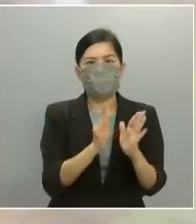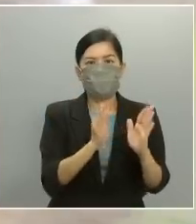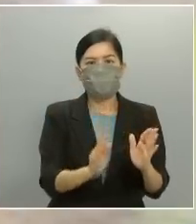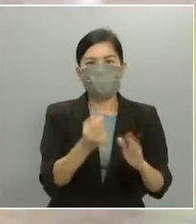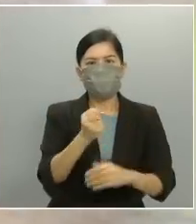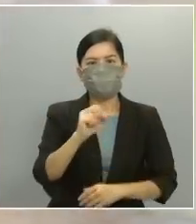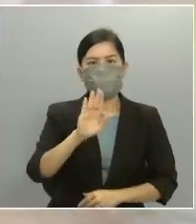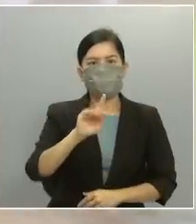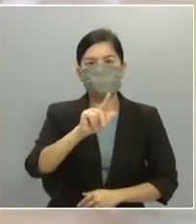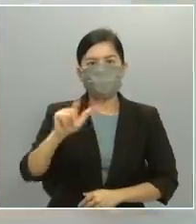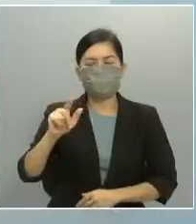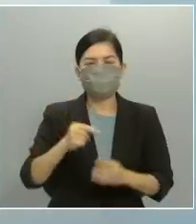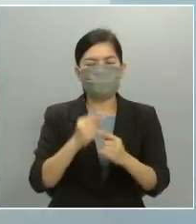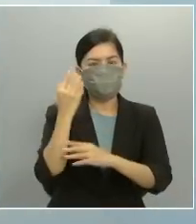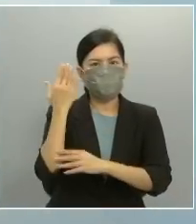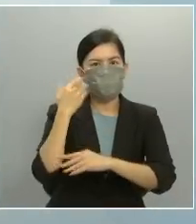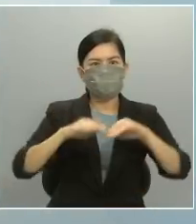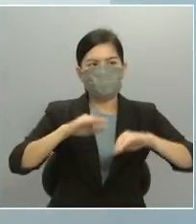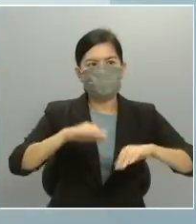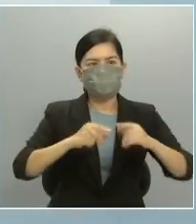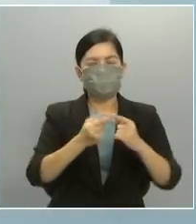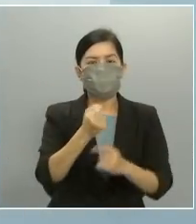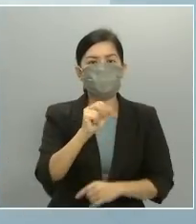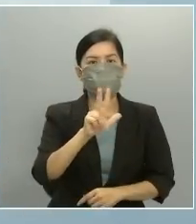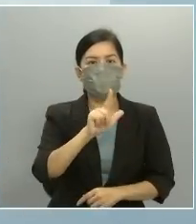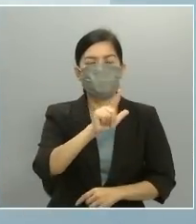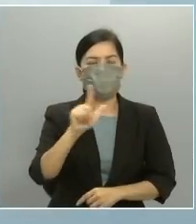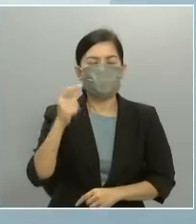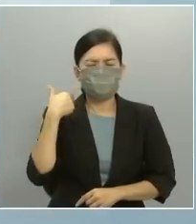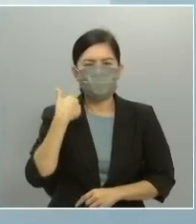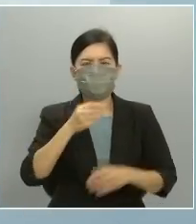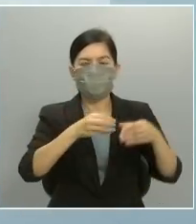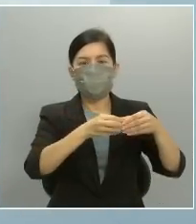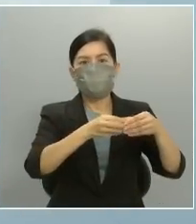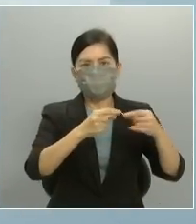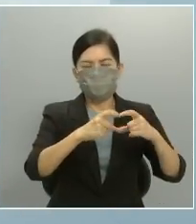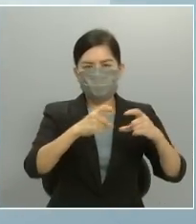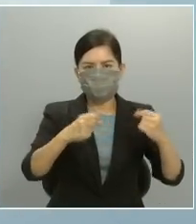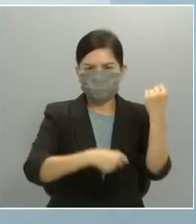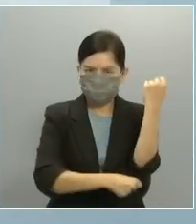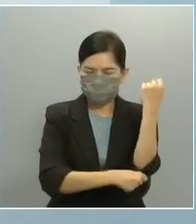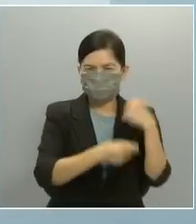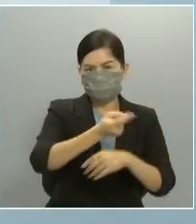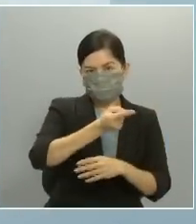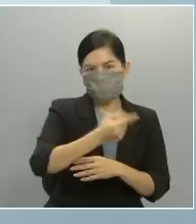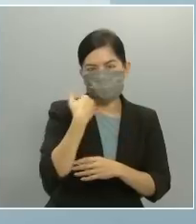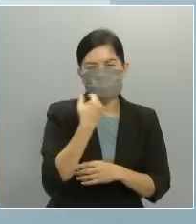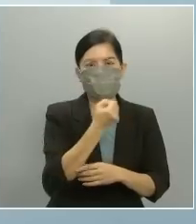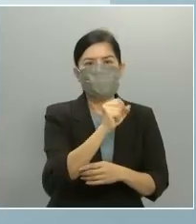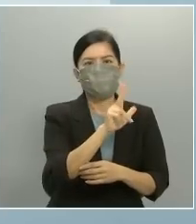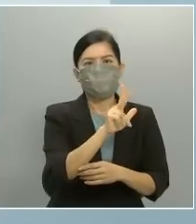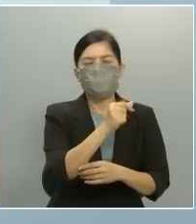ล้วเดิมเนี่ยประมาณ13ล้านกว่านะครับหมายถึงสิทธิ์เดิมณขณะนี้นี่นับเฉพาะเที่ยงเมื่อวาน